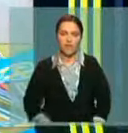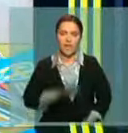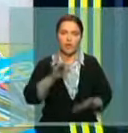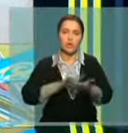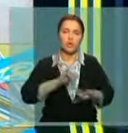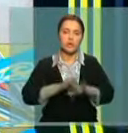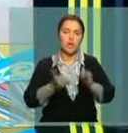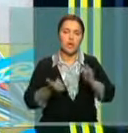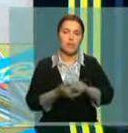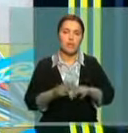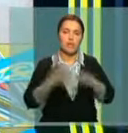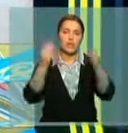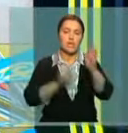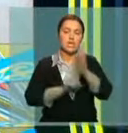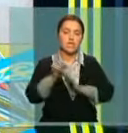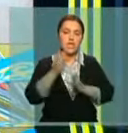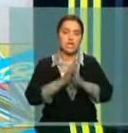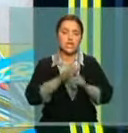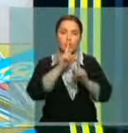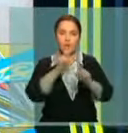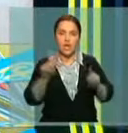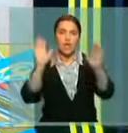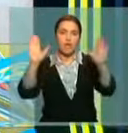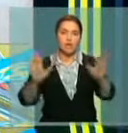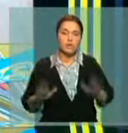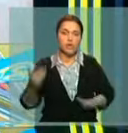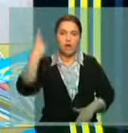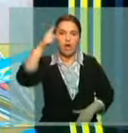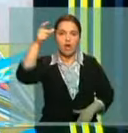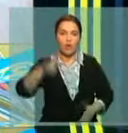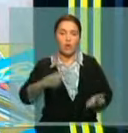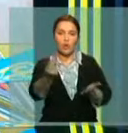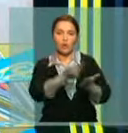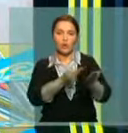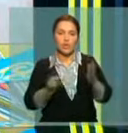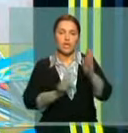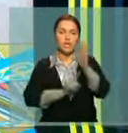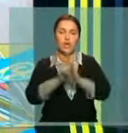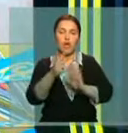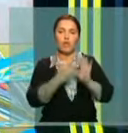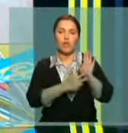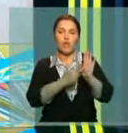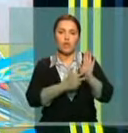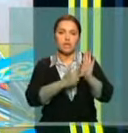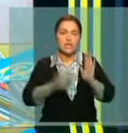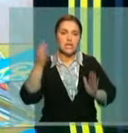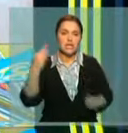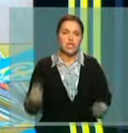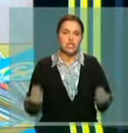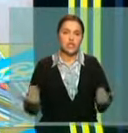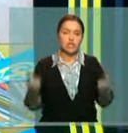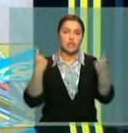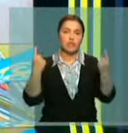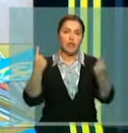В Усть-Каменогорске в эти дни начала свою работу уникальная экспозиция. Ее автор – художник, который взял кисть в руки только в 80 лет.